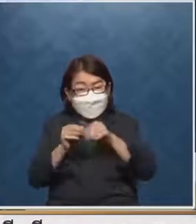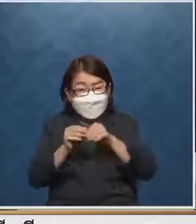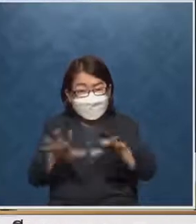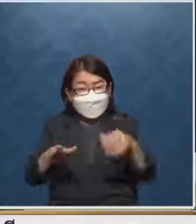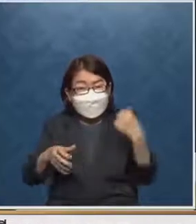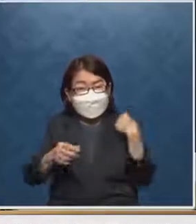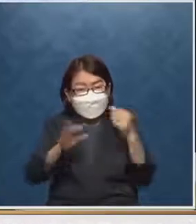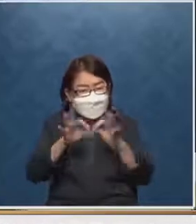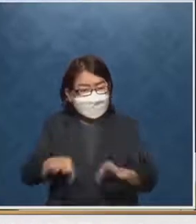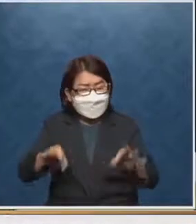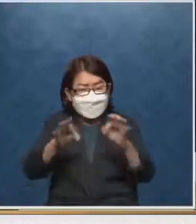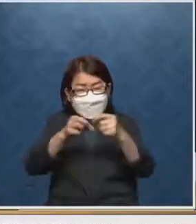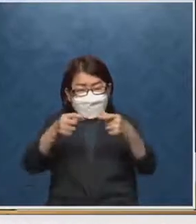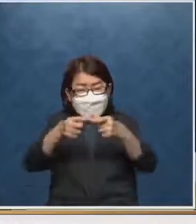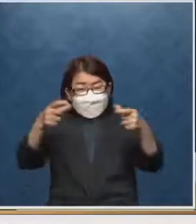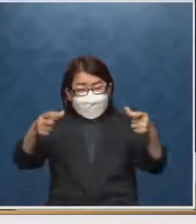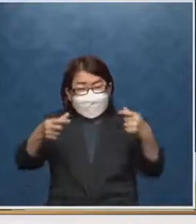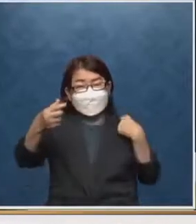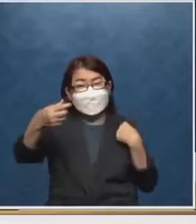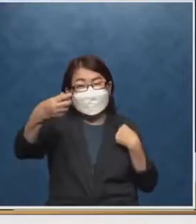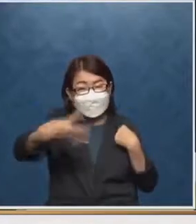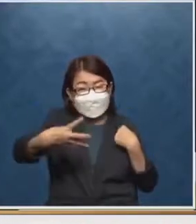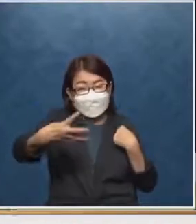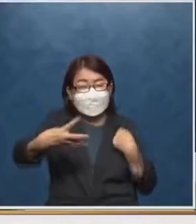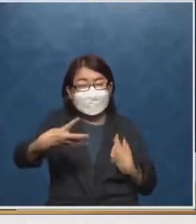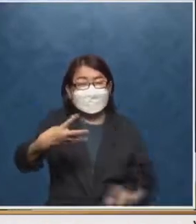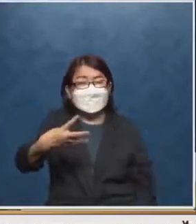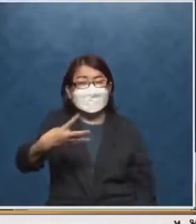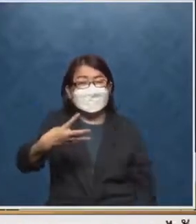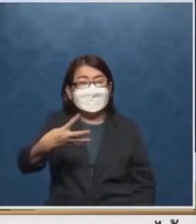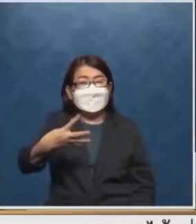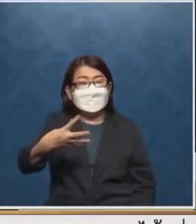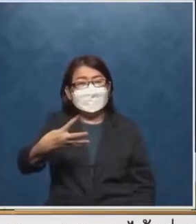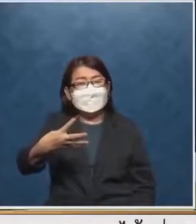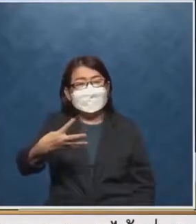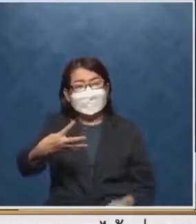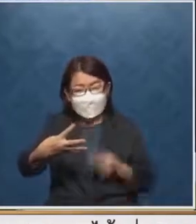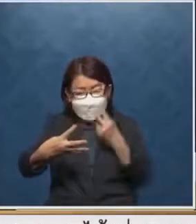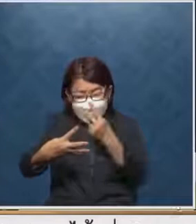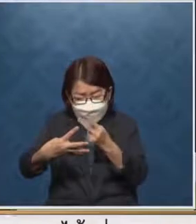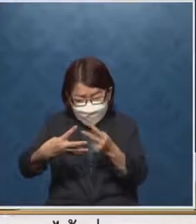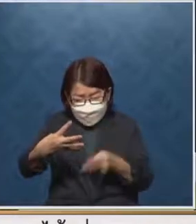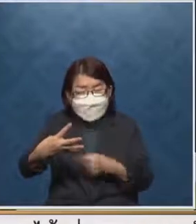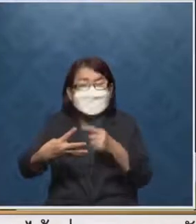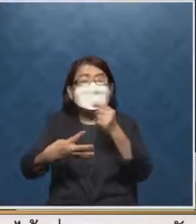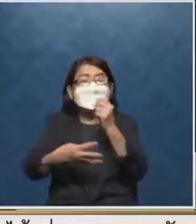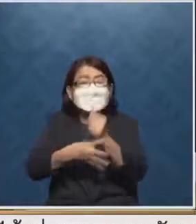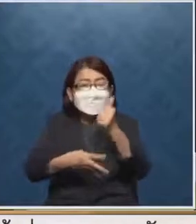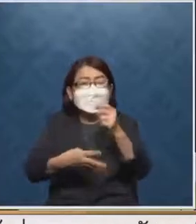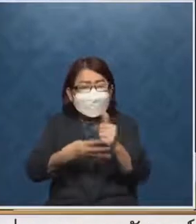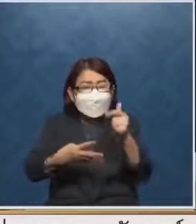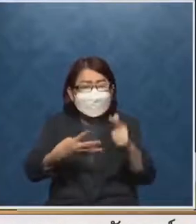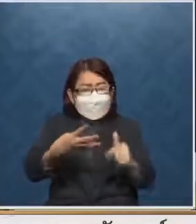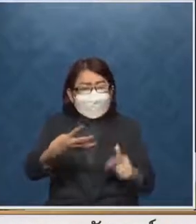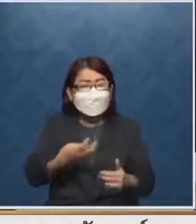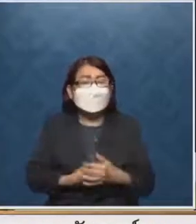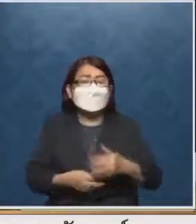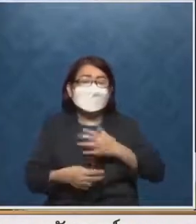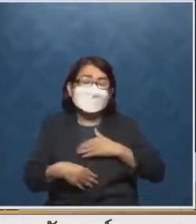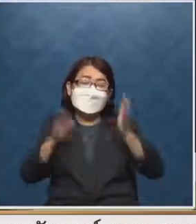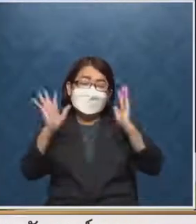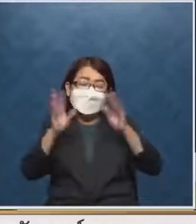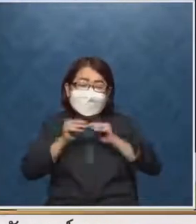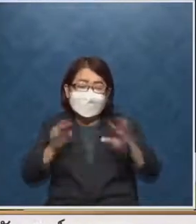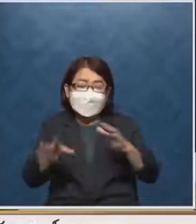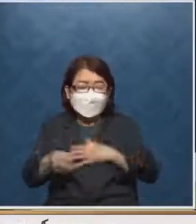าสตร์ดูแล้วมันเป็นท่านทำได้หมดอ่ะท่านจะประกาศอยากควบคุม